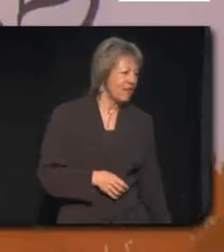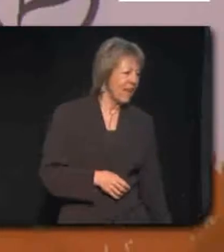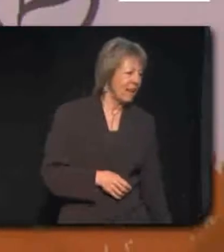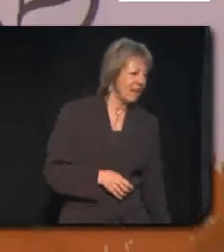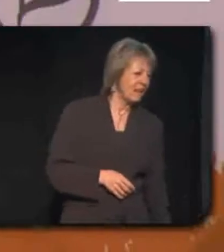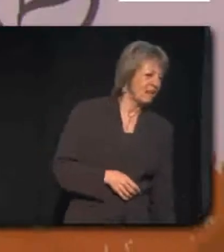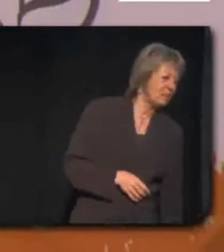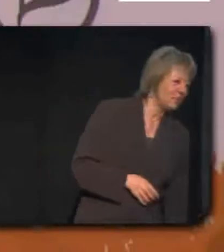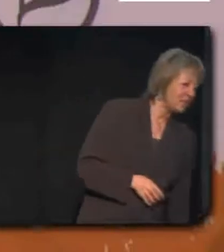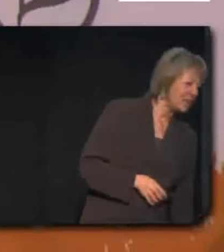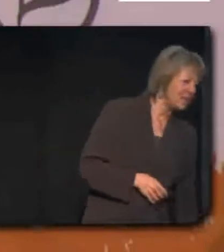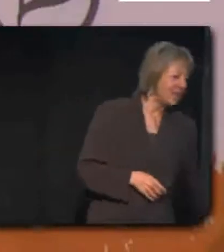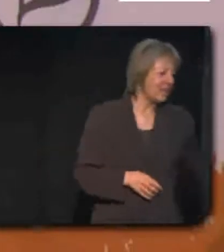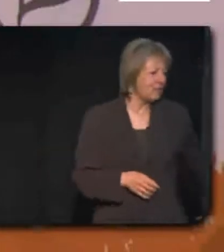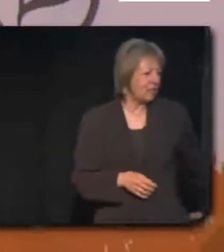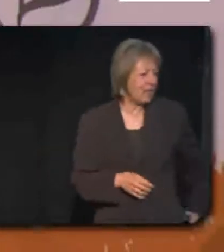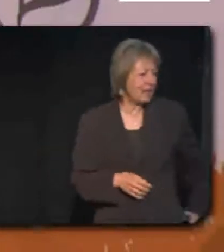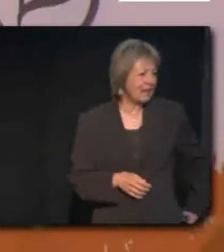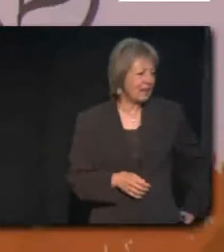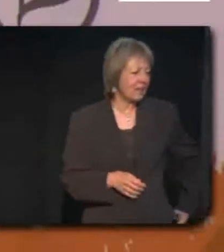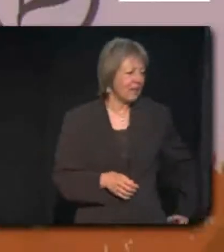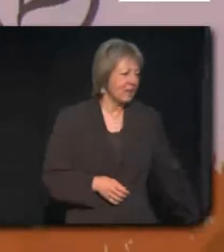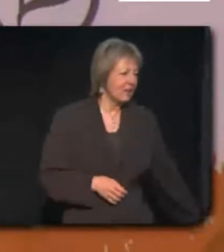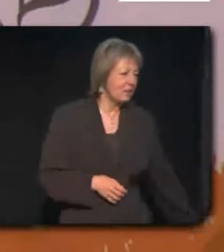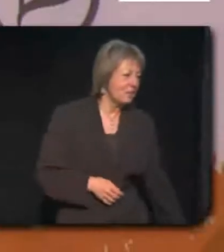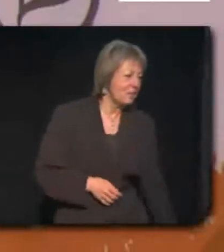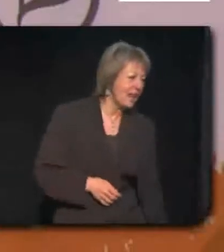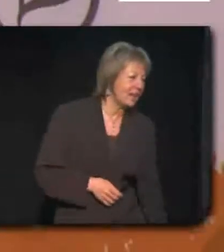so gibt es weitere Fragen